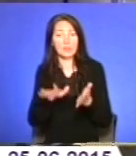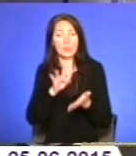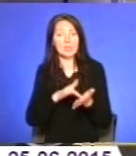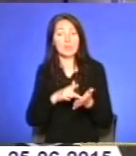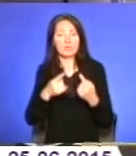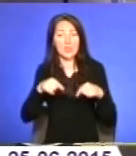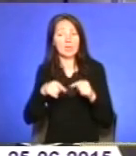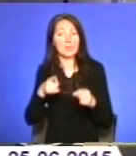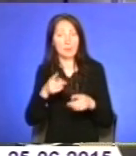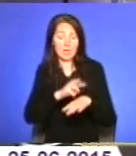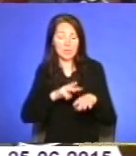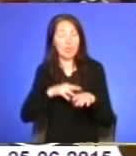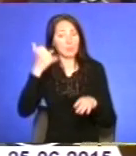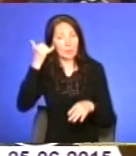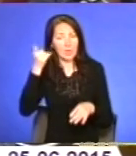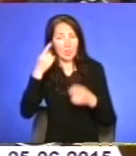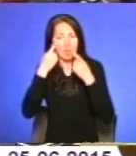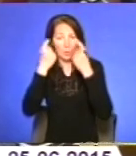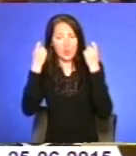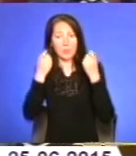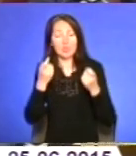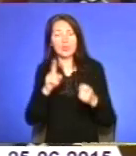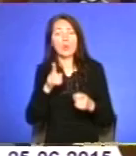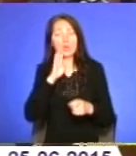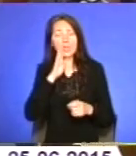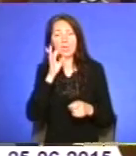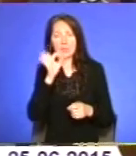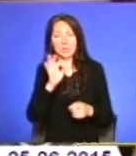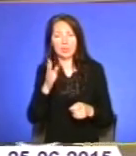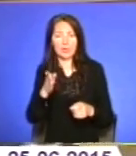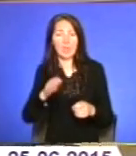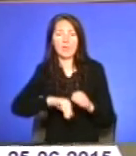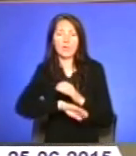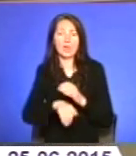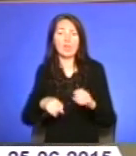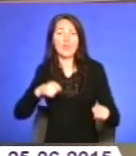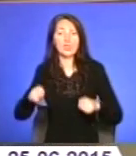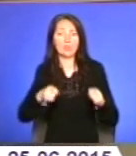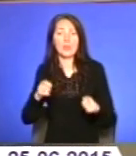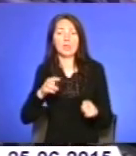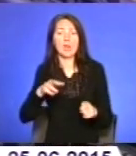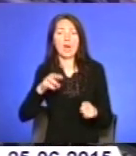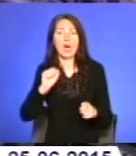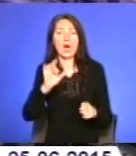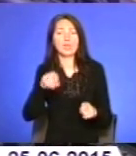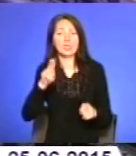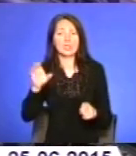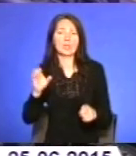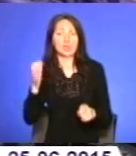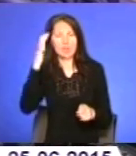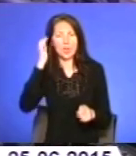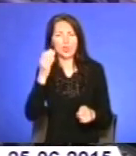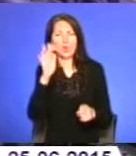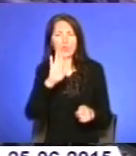міліції надійшло повідомлення від тернополянки. Жінка заявила, що в неї викрали велосипед марки «Ардіс» чорно-сірого